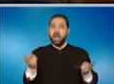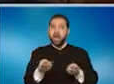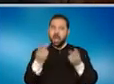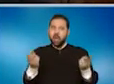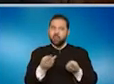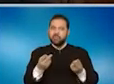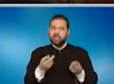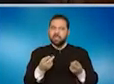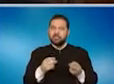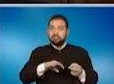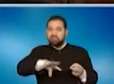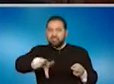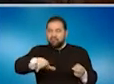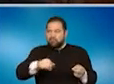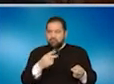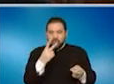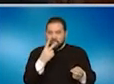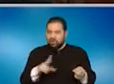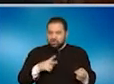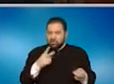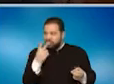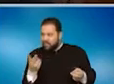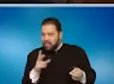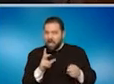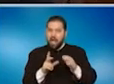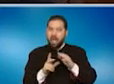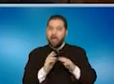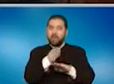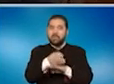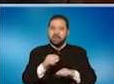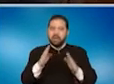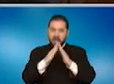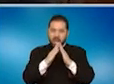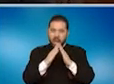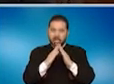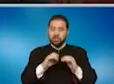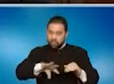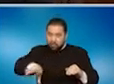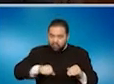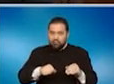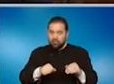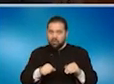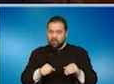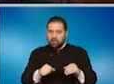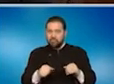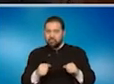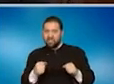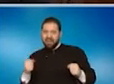să fure ce avea prin casă și fură. Și lovește chiar